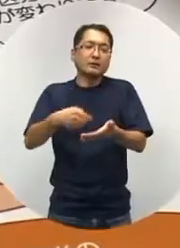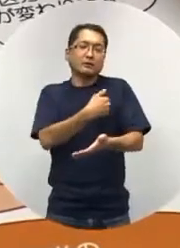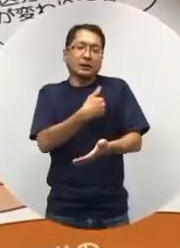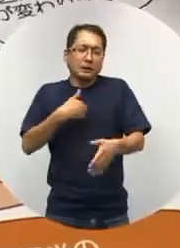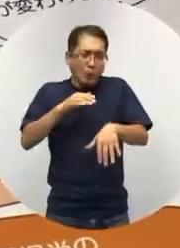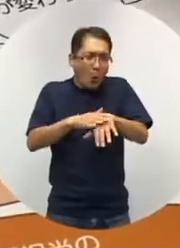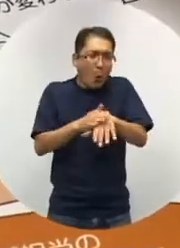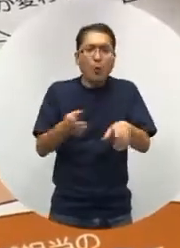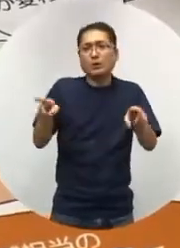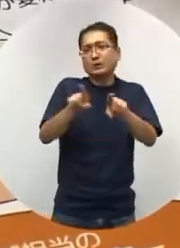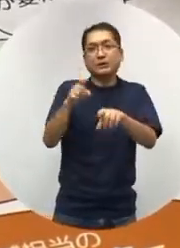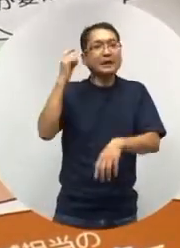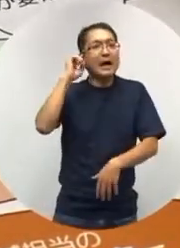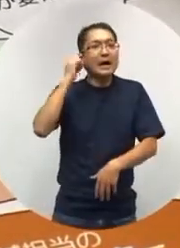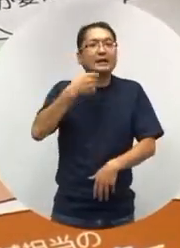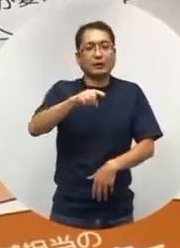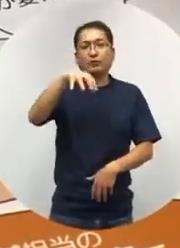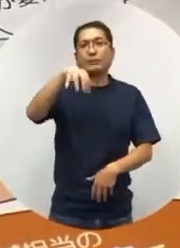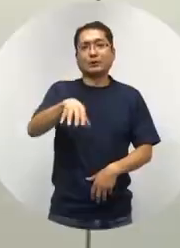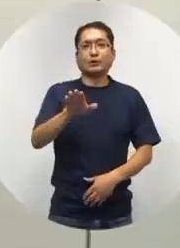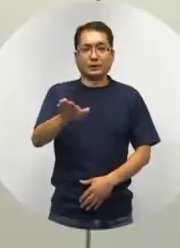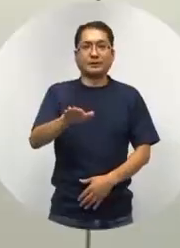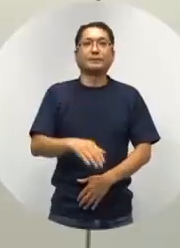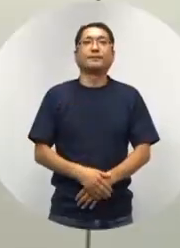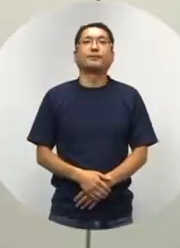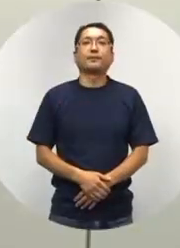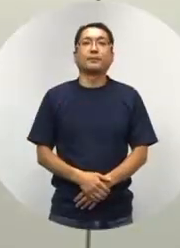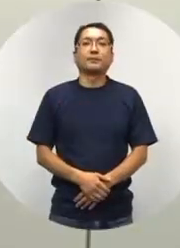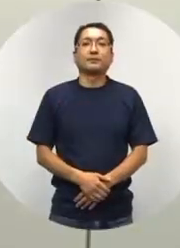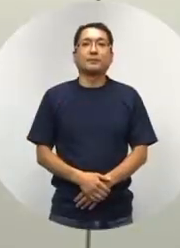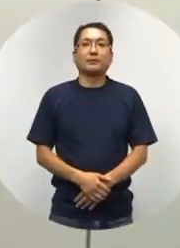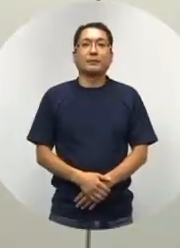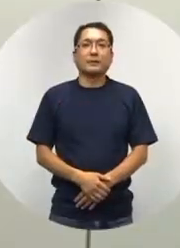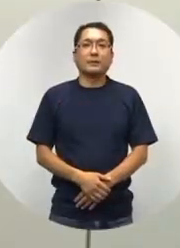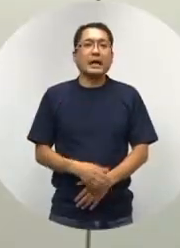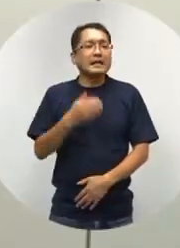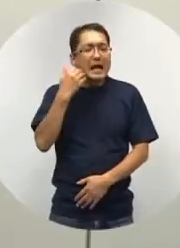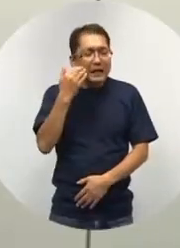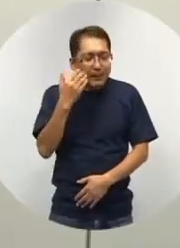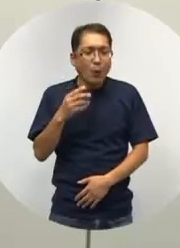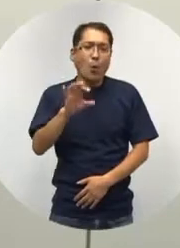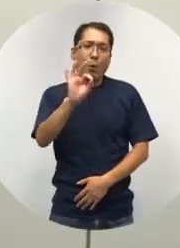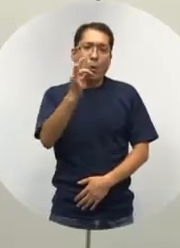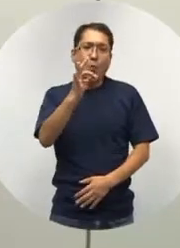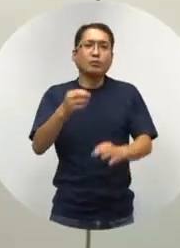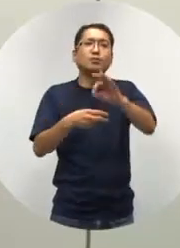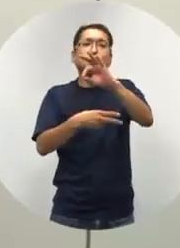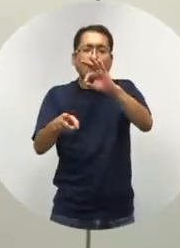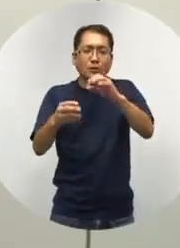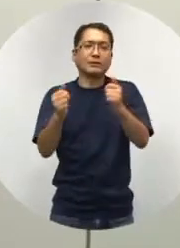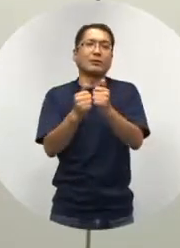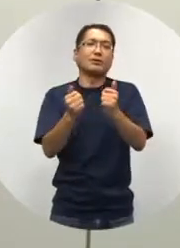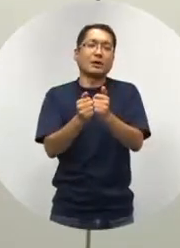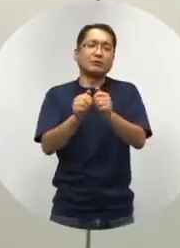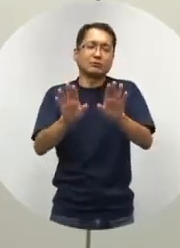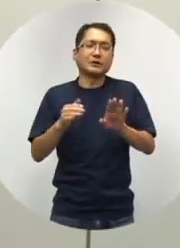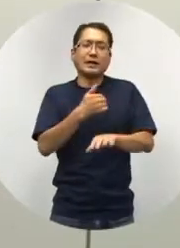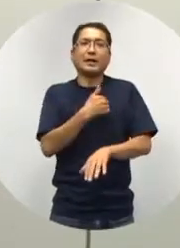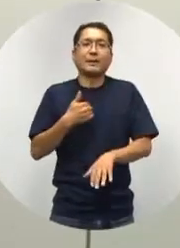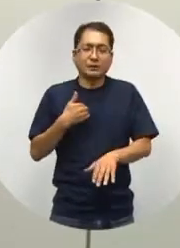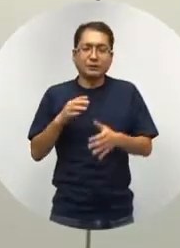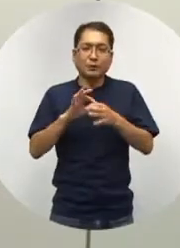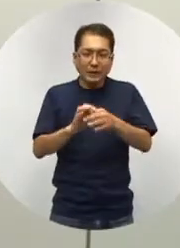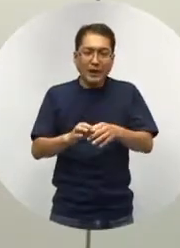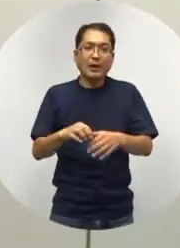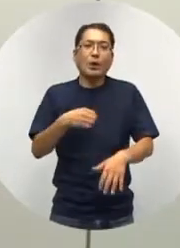一緒に考えていく場所です。どなたでも無料でご相談できますので、お気軽にご利用